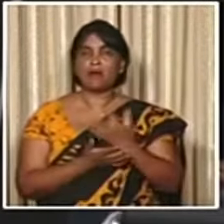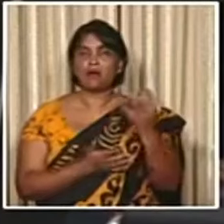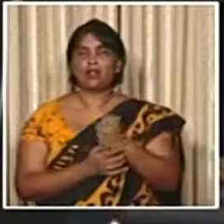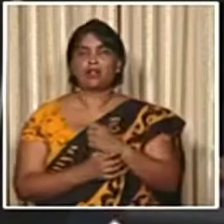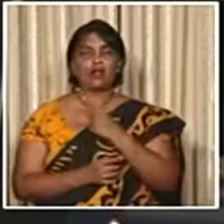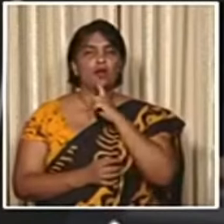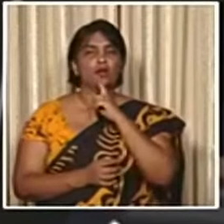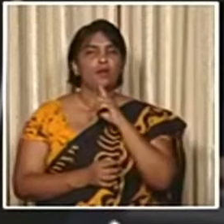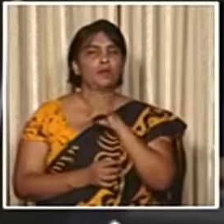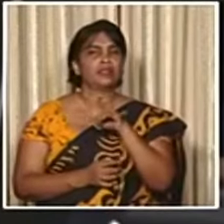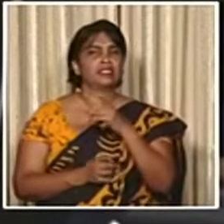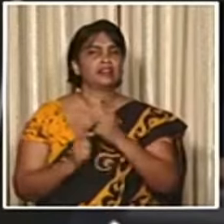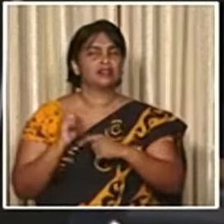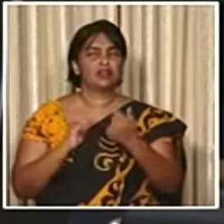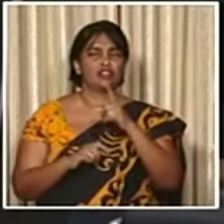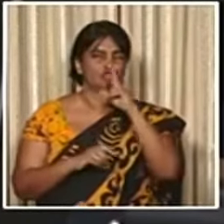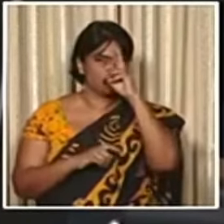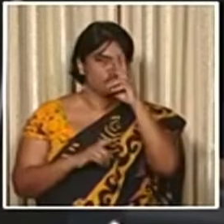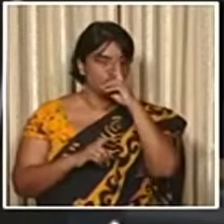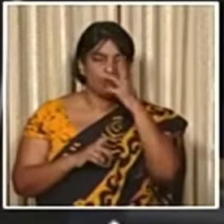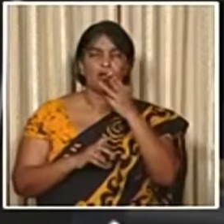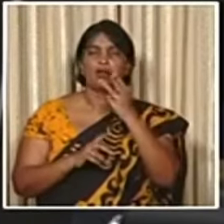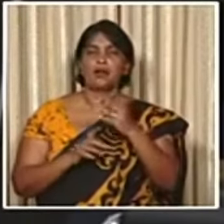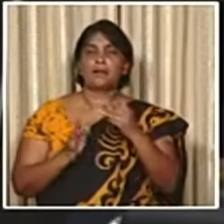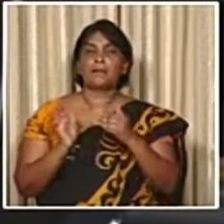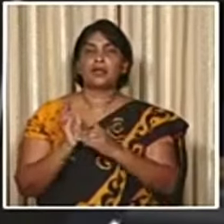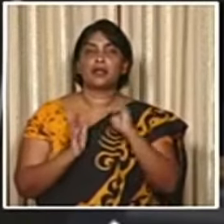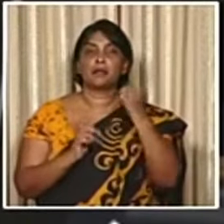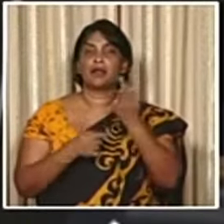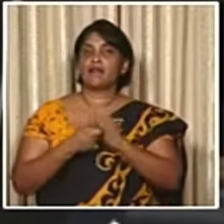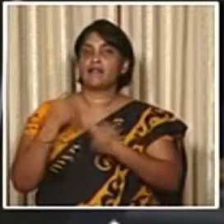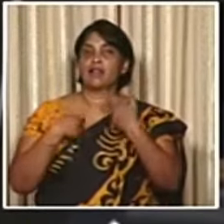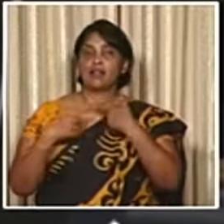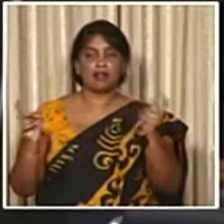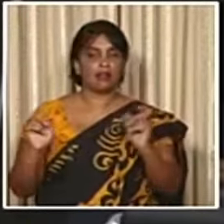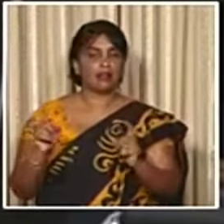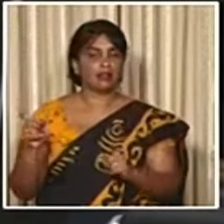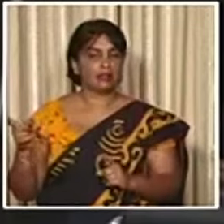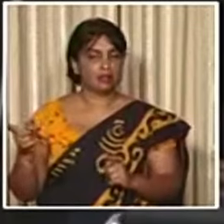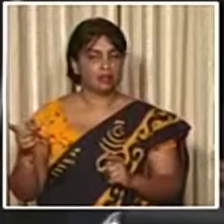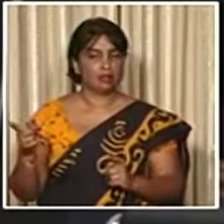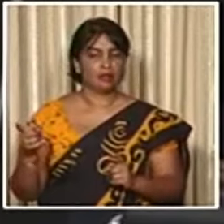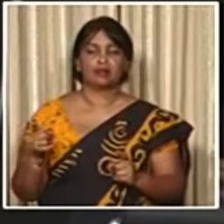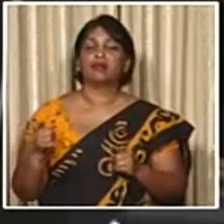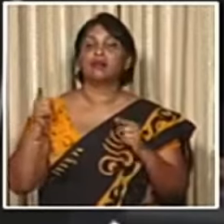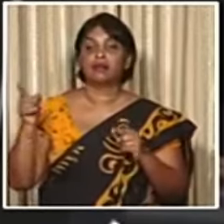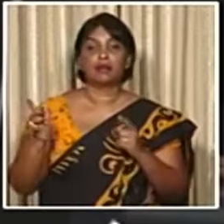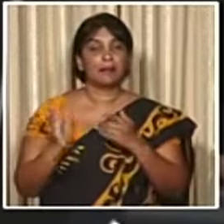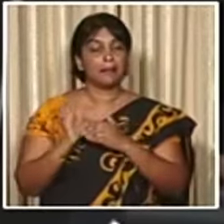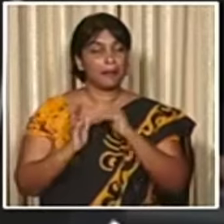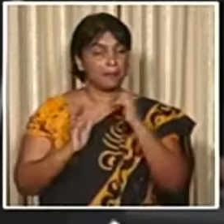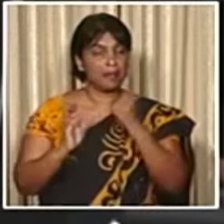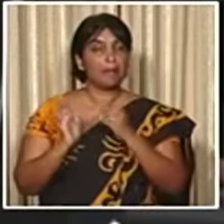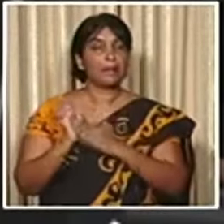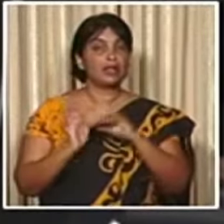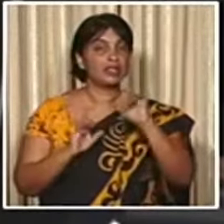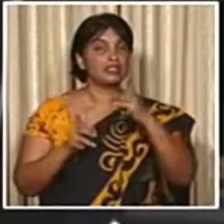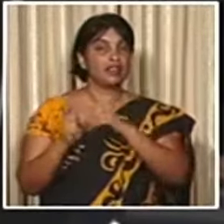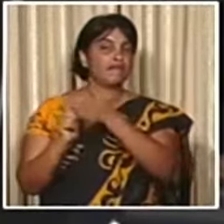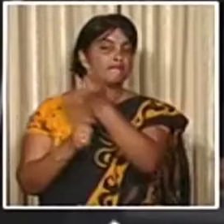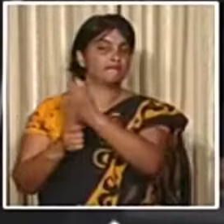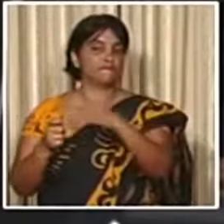සතියෙන් දෙකෙන් මිලියන 50ට කාට හරි විකුණනවා. ඒ විකුණන්නේ තමන්ගේ කෙනෙකුට. ඊළඟ සතිය දෙක යනකොට මේ මිලියන 50 එක මිලියන 100ට